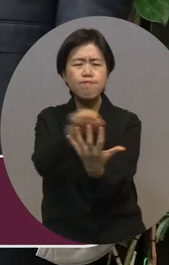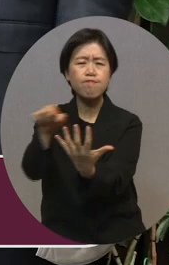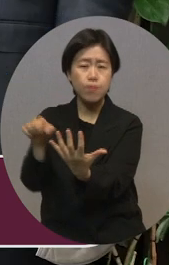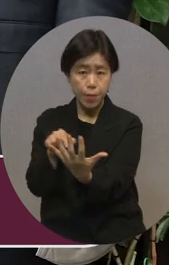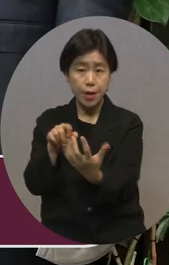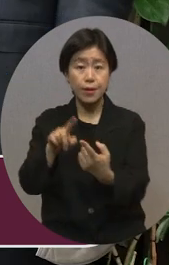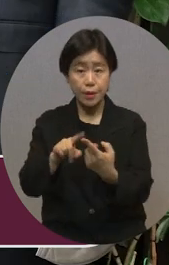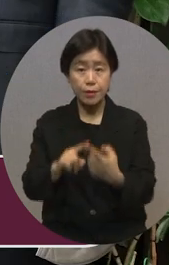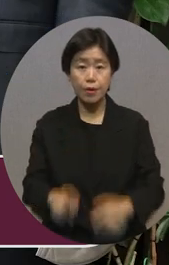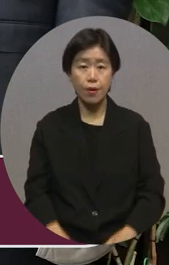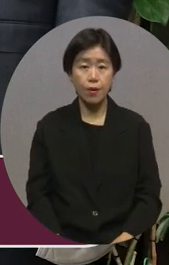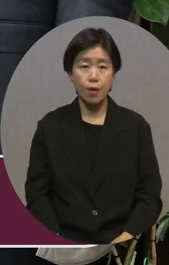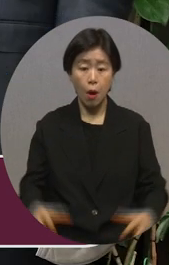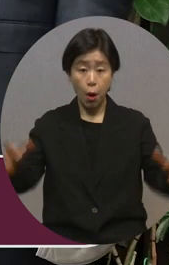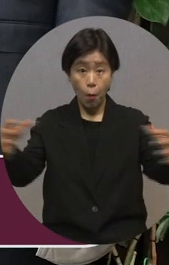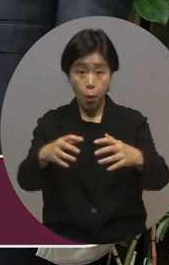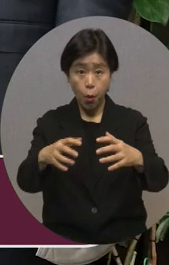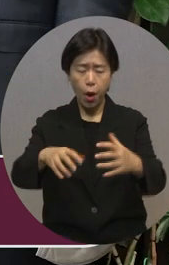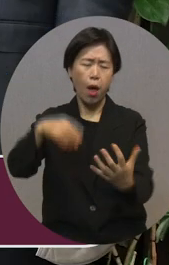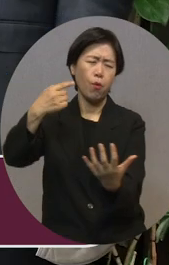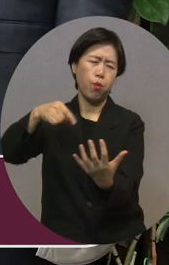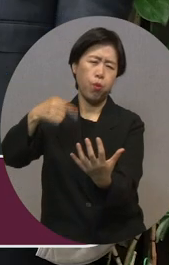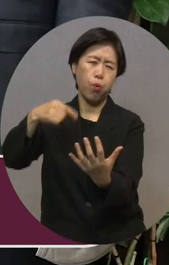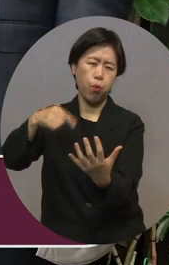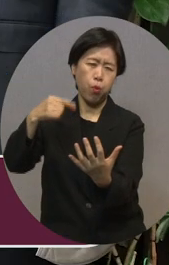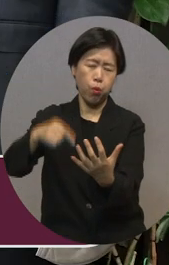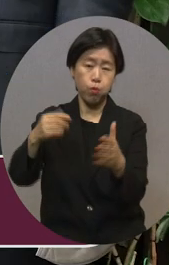한국장애인고용공단에서 교육실에서 교육을 시켜가지고